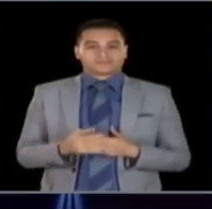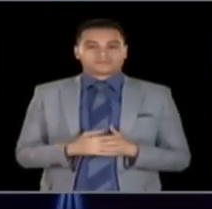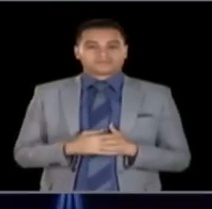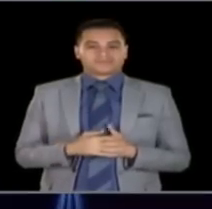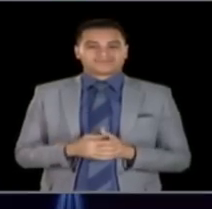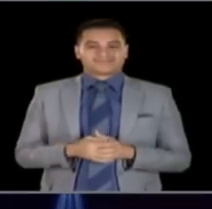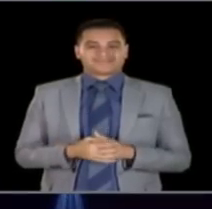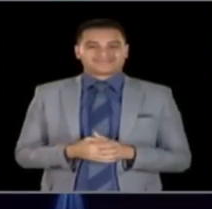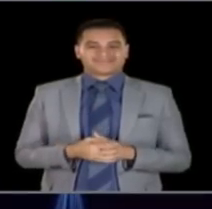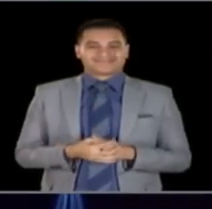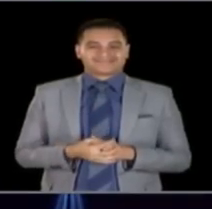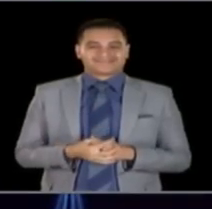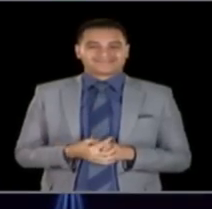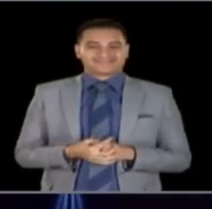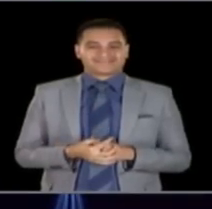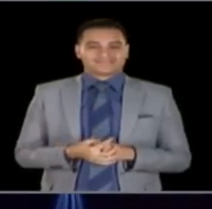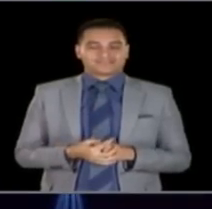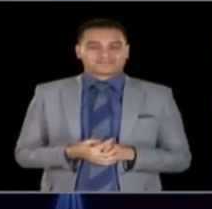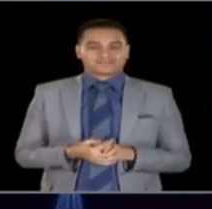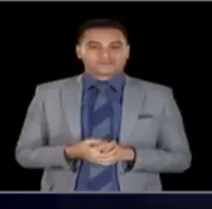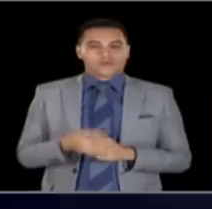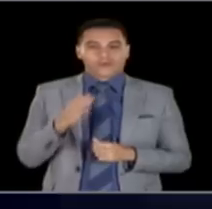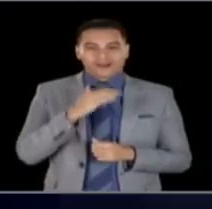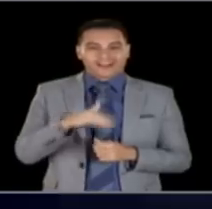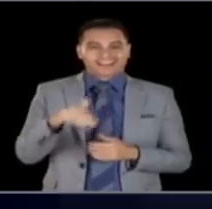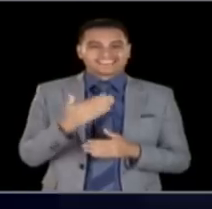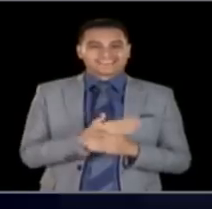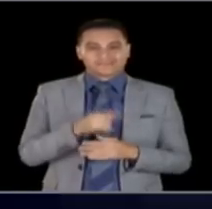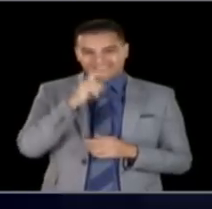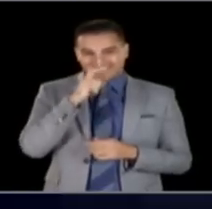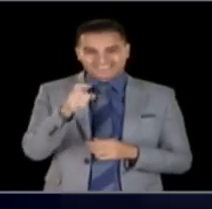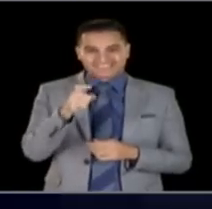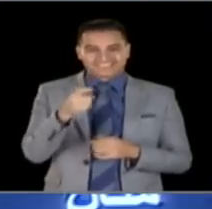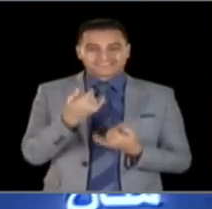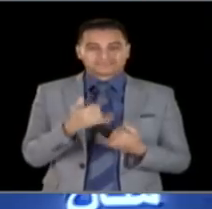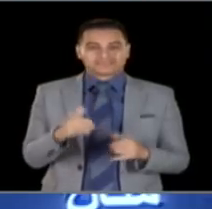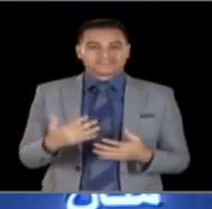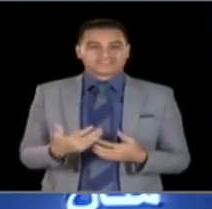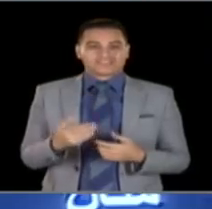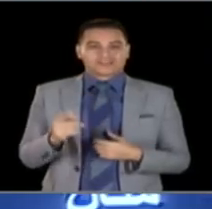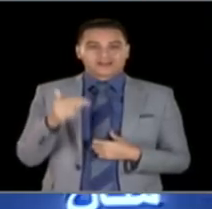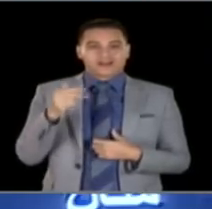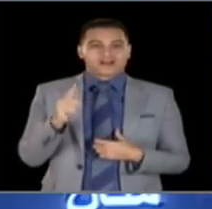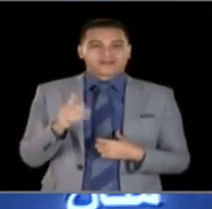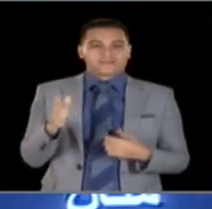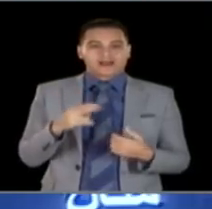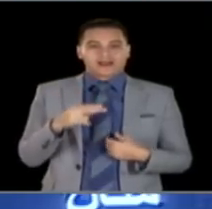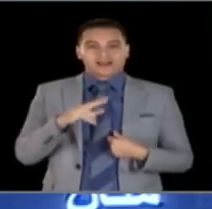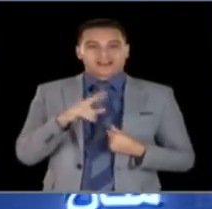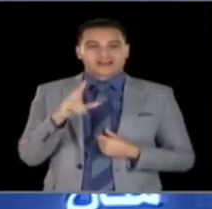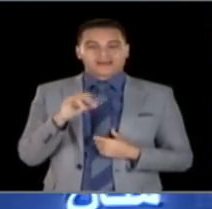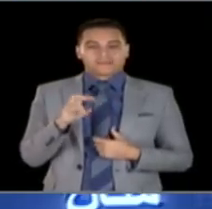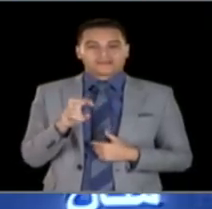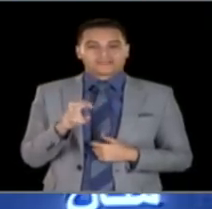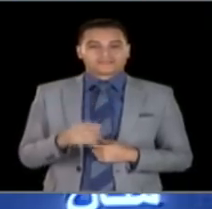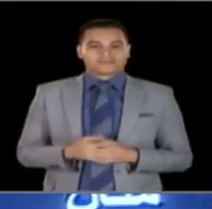برضه هلبسها. ها هو جاي النهارده يخسر الفريق. راغب علامه. انا مش حد لبناني غير راغب علامه. لا